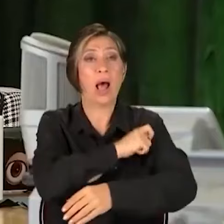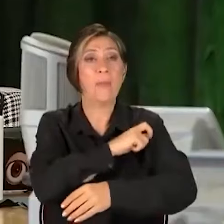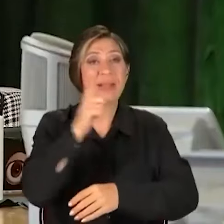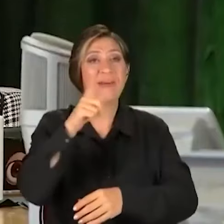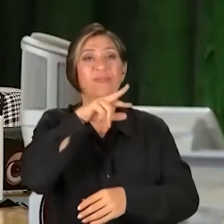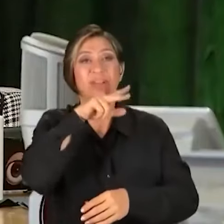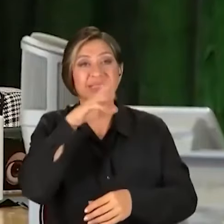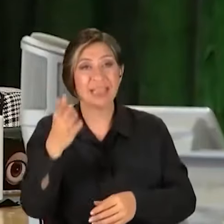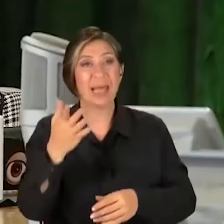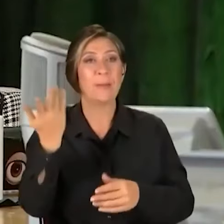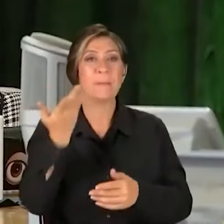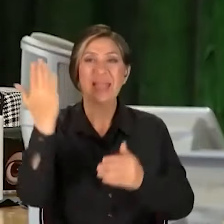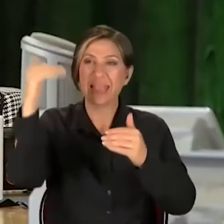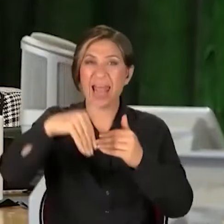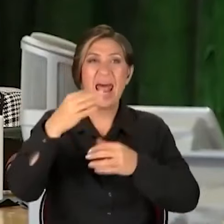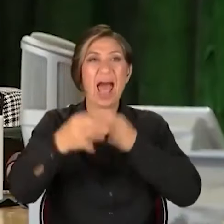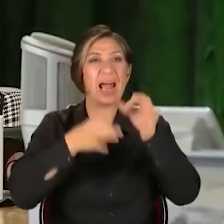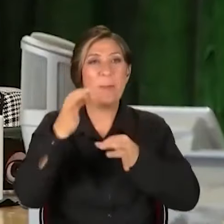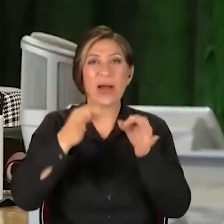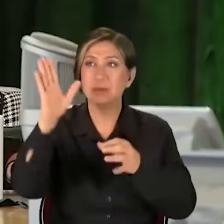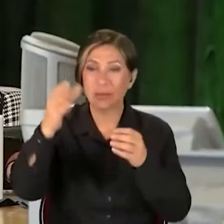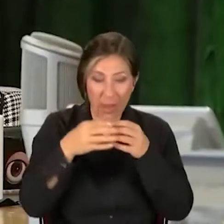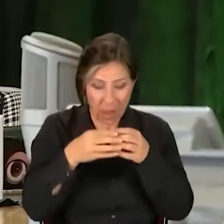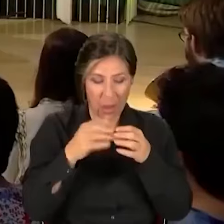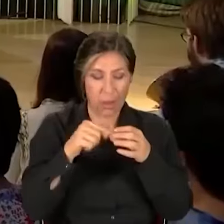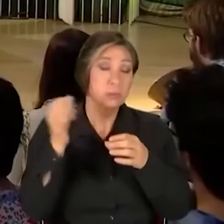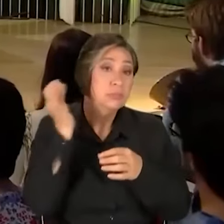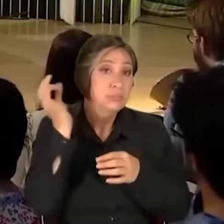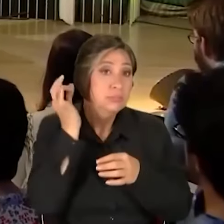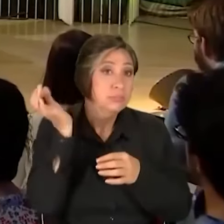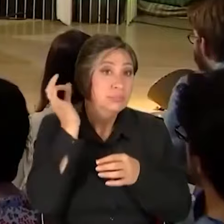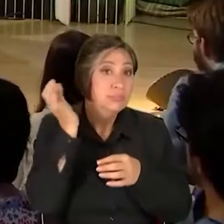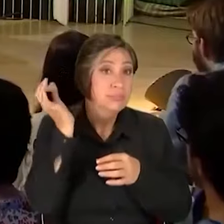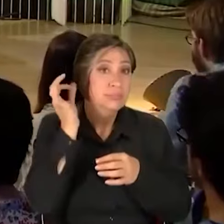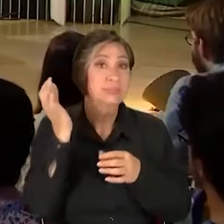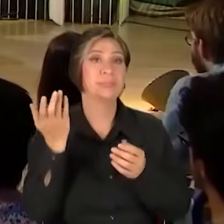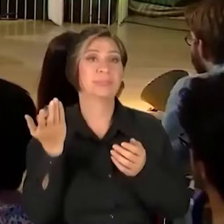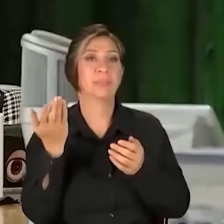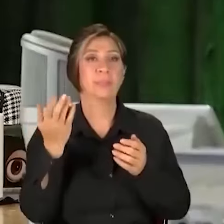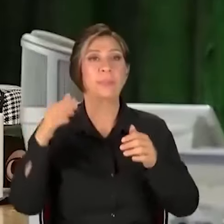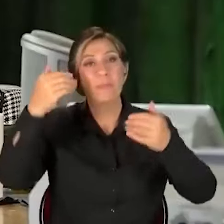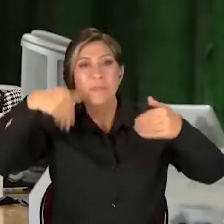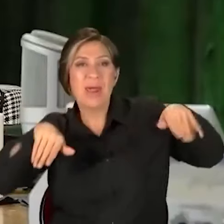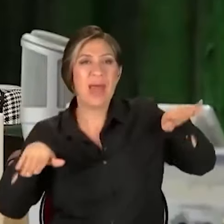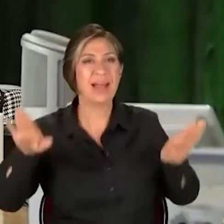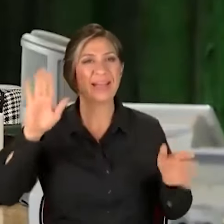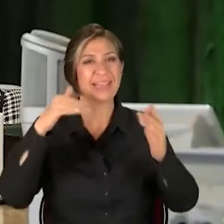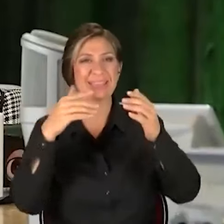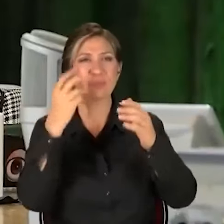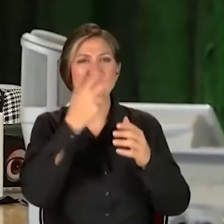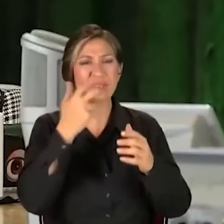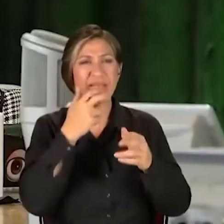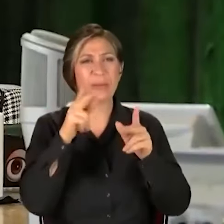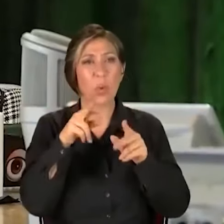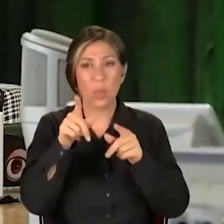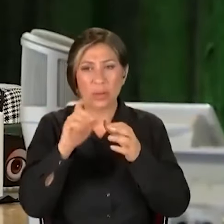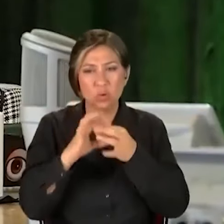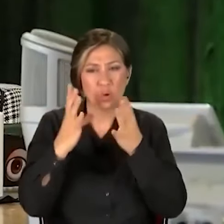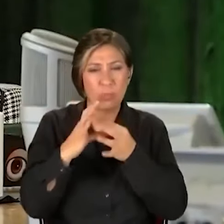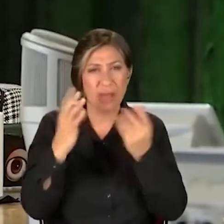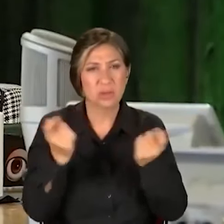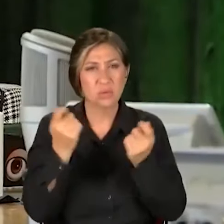Almanya'dan, Fransa'dan belki gelen akrabalarımız. Hani onların getirdiği hani breakdance işte müzikleri olsun falan, onlardan